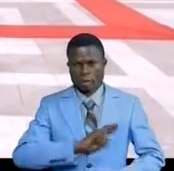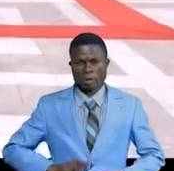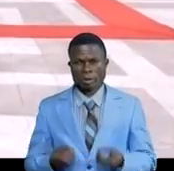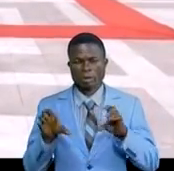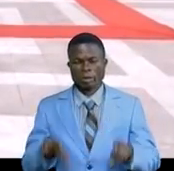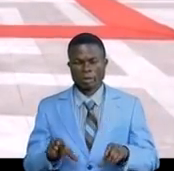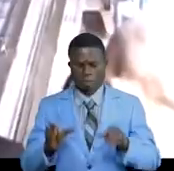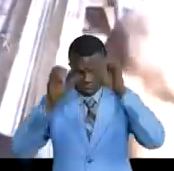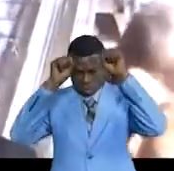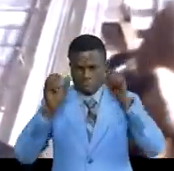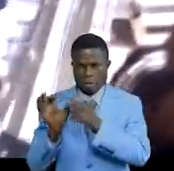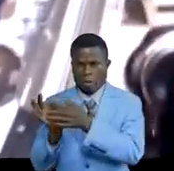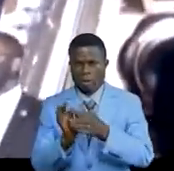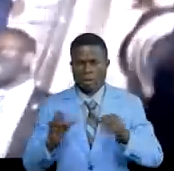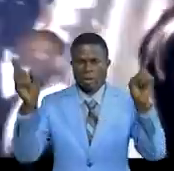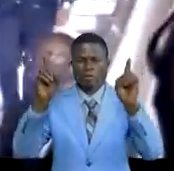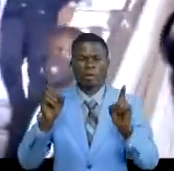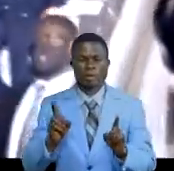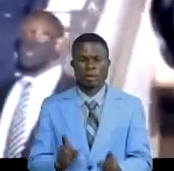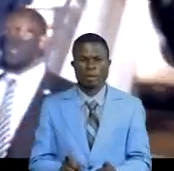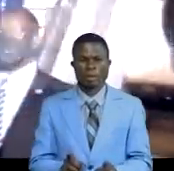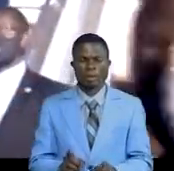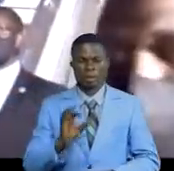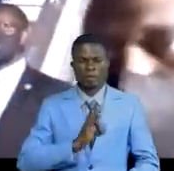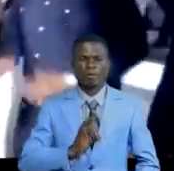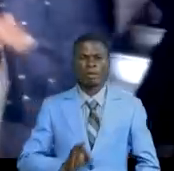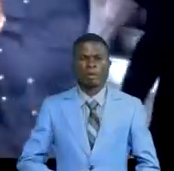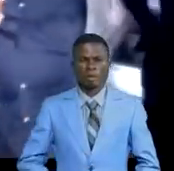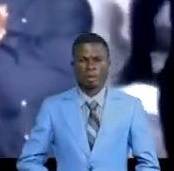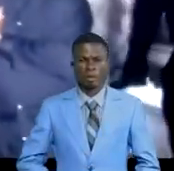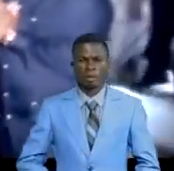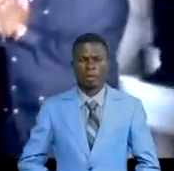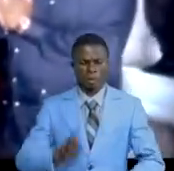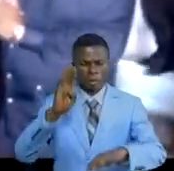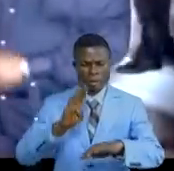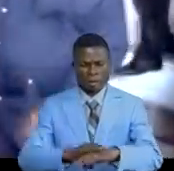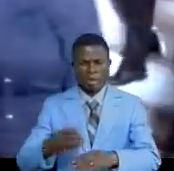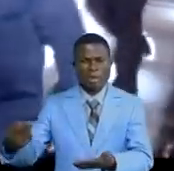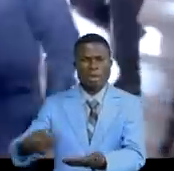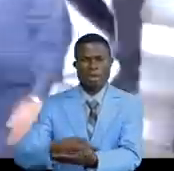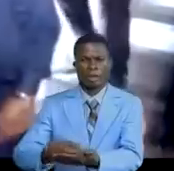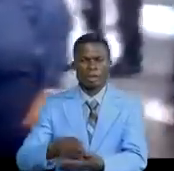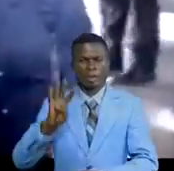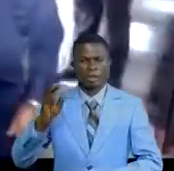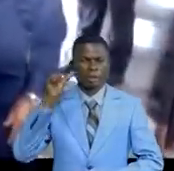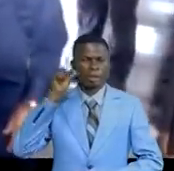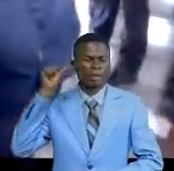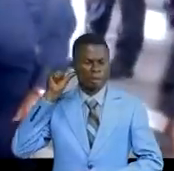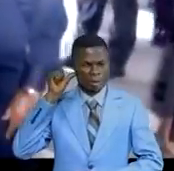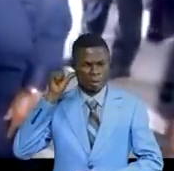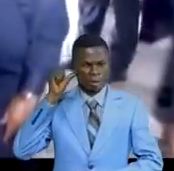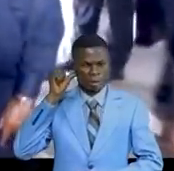Congo et président en exercice de l'Union africaine, Félix-Antoine Tshisekedi, qui a foulé le sol ghanéen jeudi dans la soirée au pied de